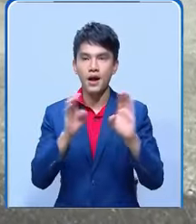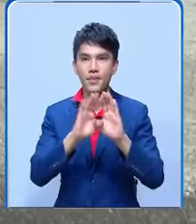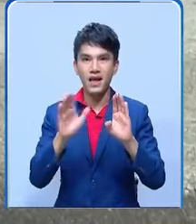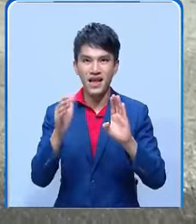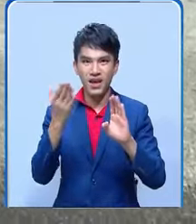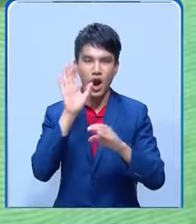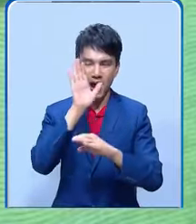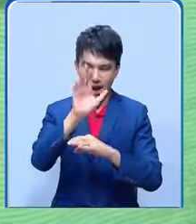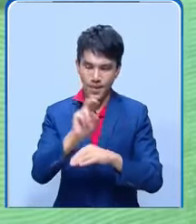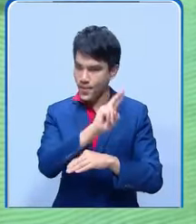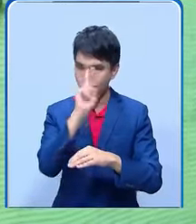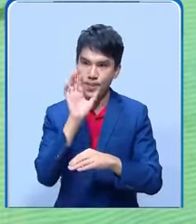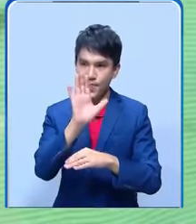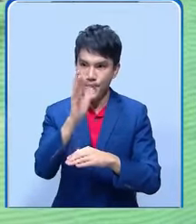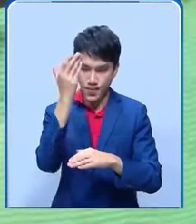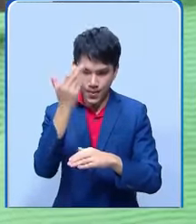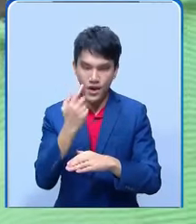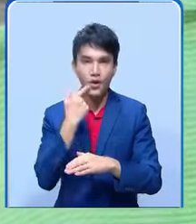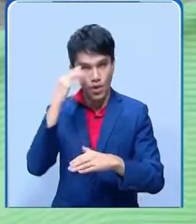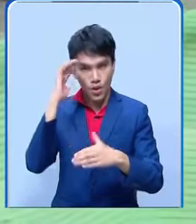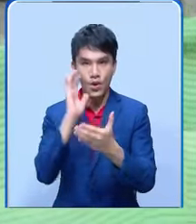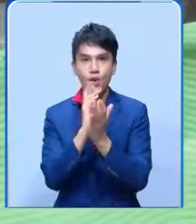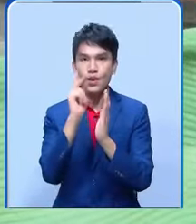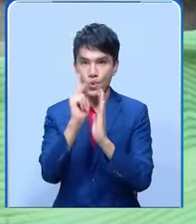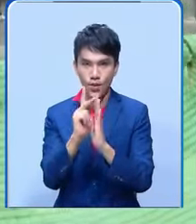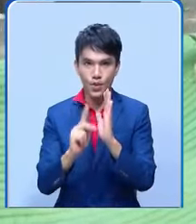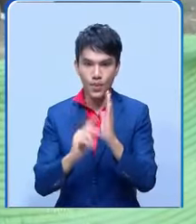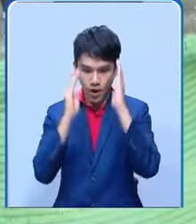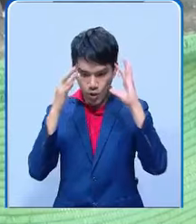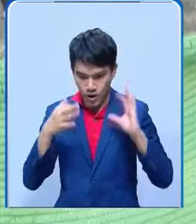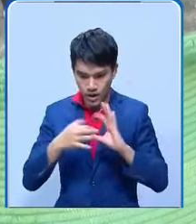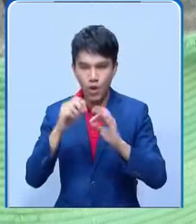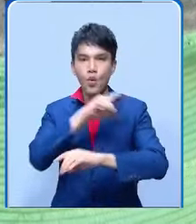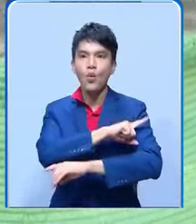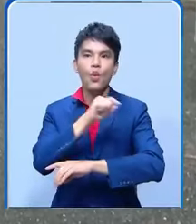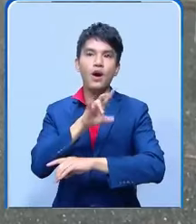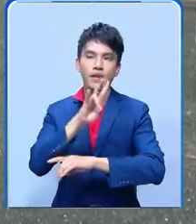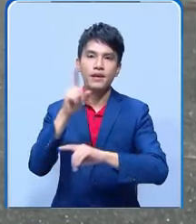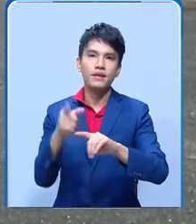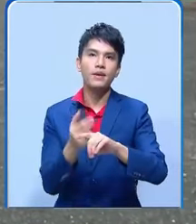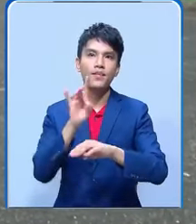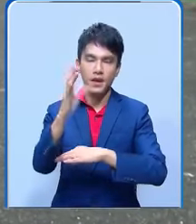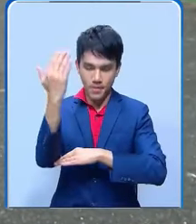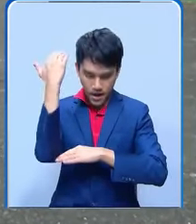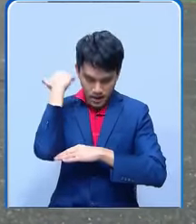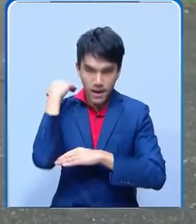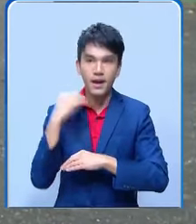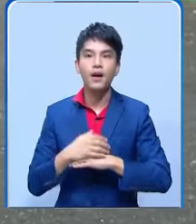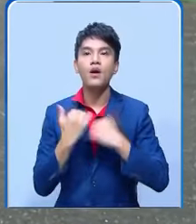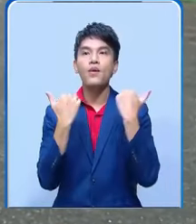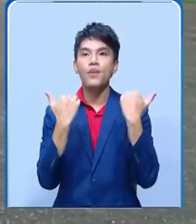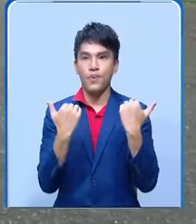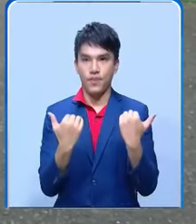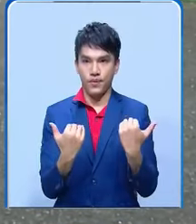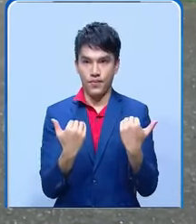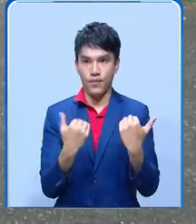ห้ามใช้อาคารนะคะหลังเข้าแจ้งความดำเนินคดีกับผู้ที่เกี่ยวข้องแล้วเมื่อวันที่27สิงหาคมที่ผ่านมาและยังไม่สามารถรื้อถอน